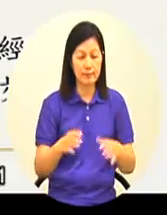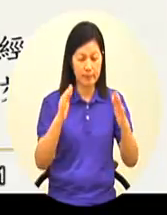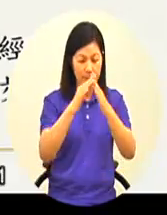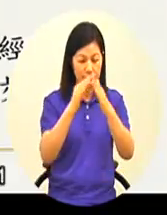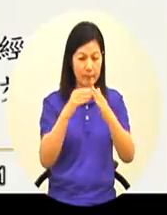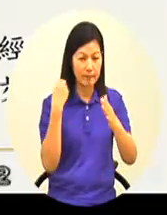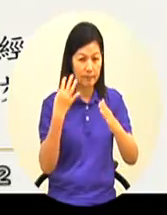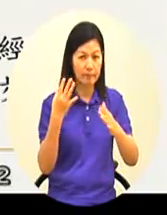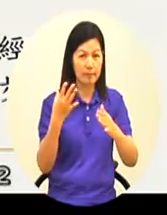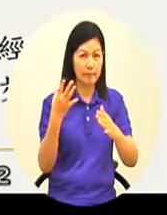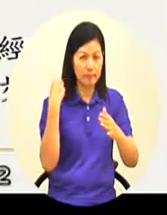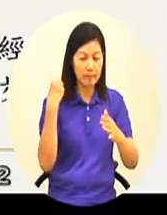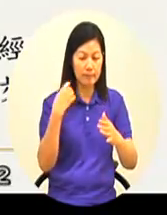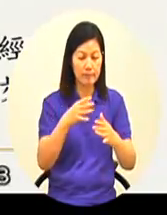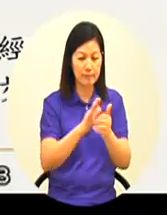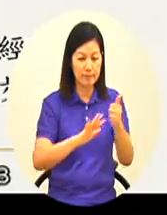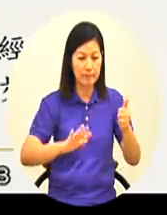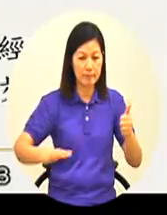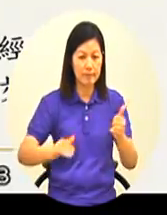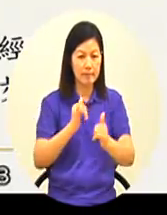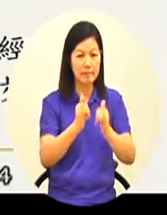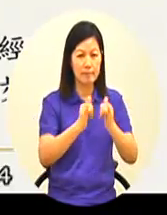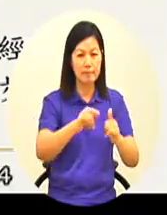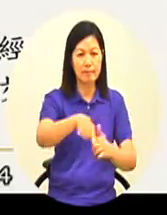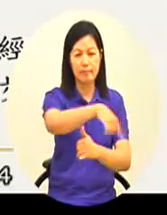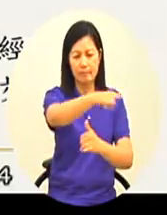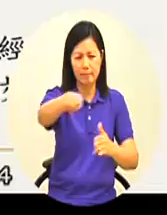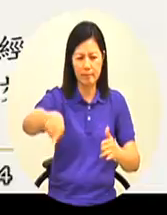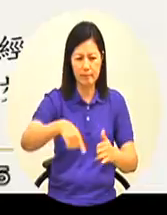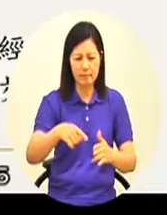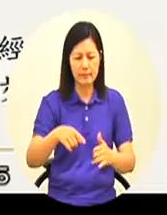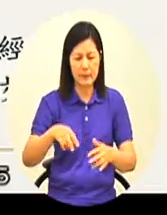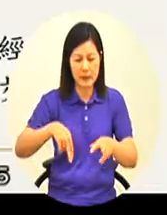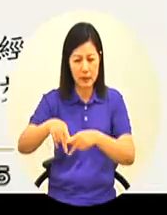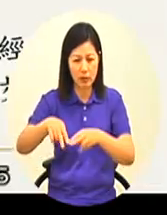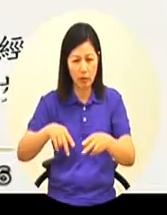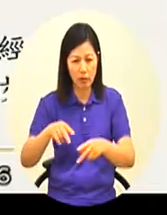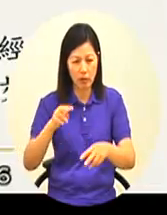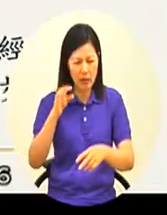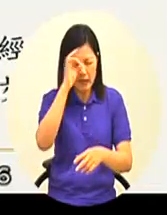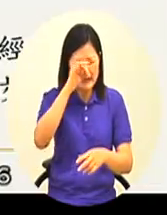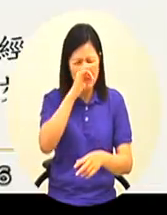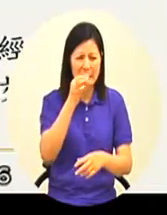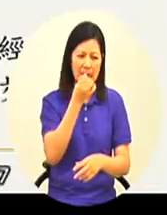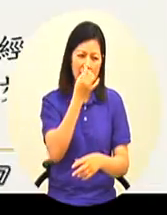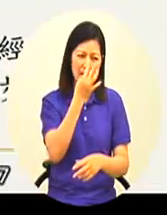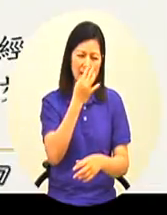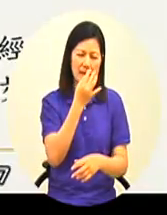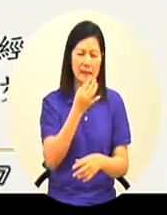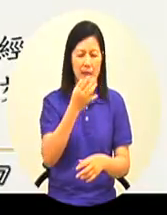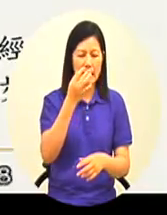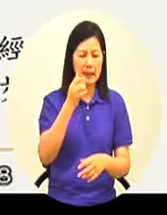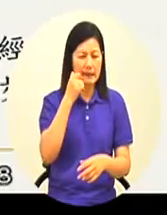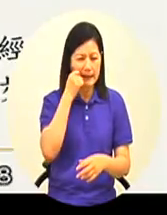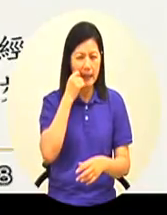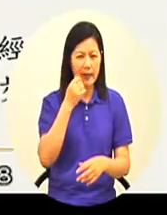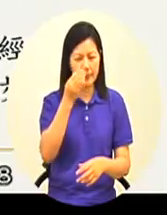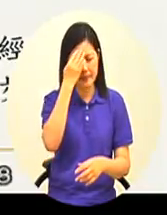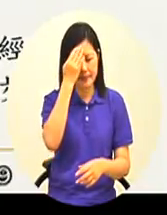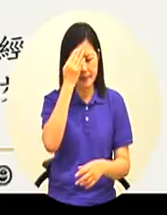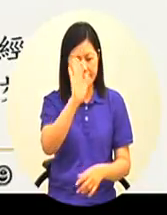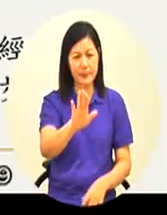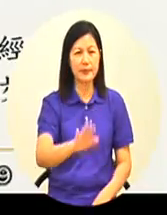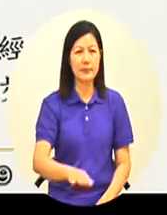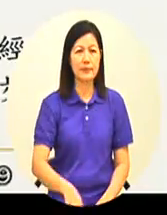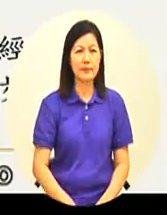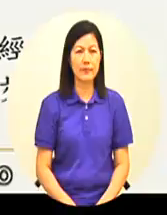的这个影响到我们市容的观瞻，用路人他要寻找不易，然后也是造成很大的困扰。那一直以来